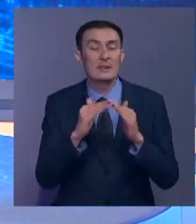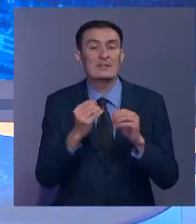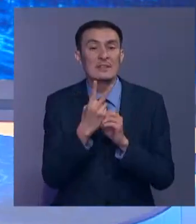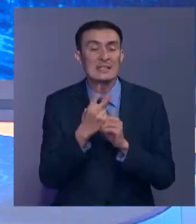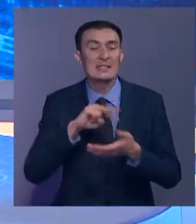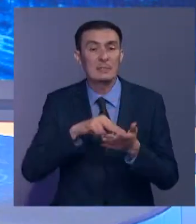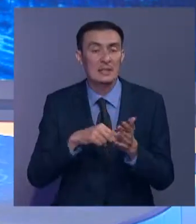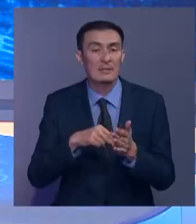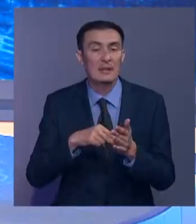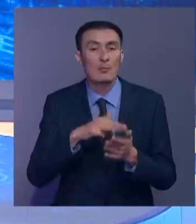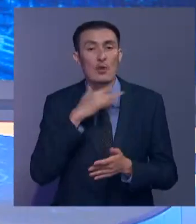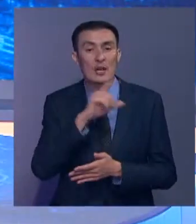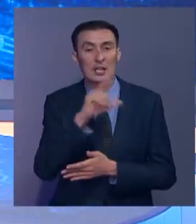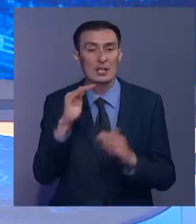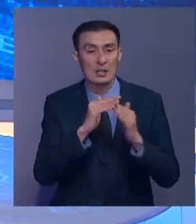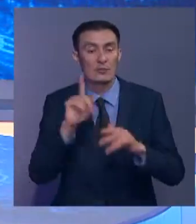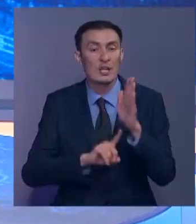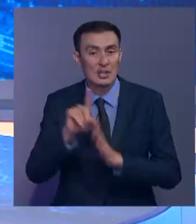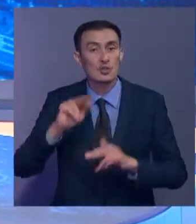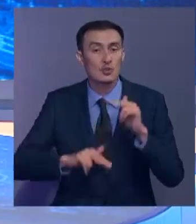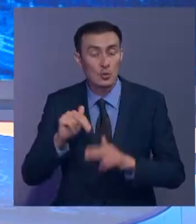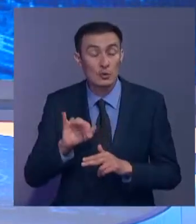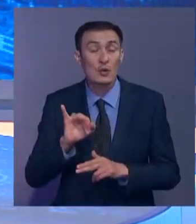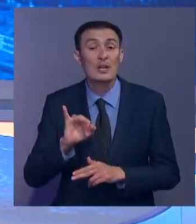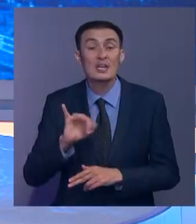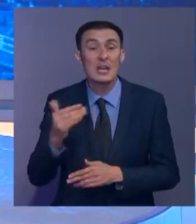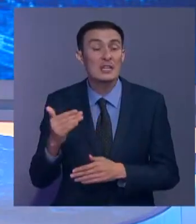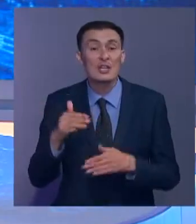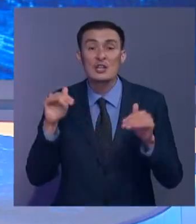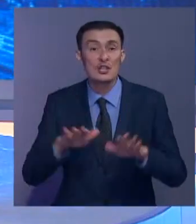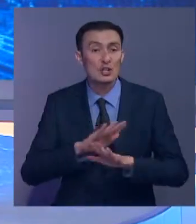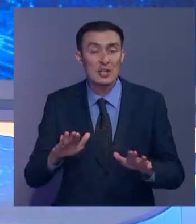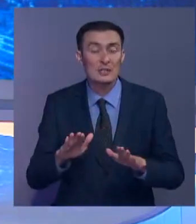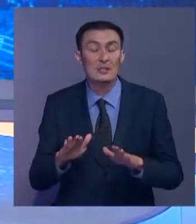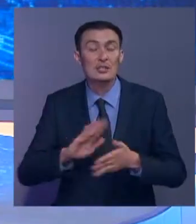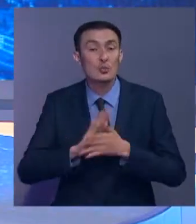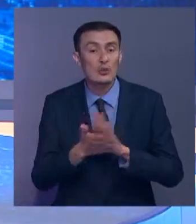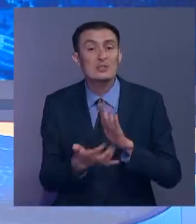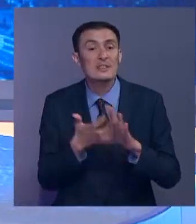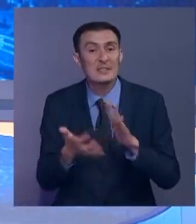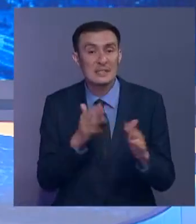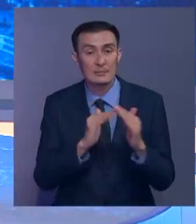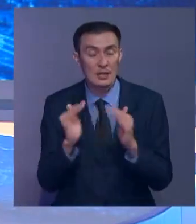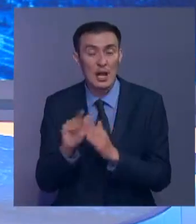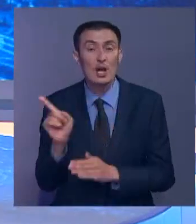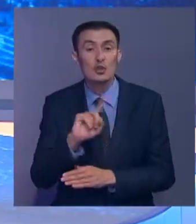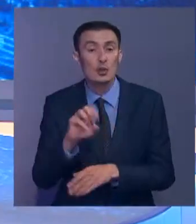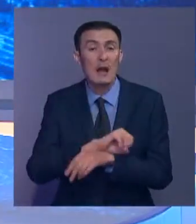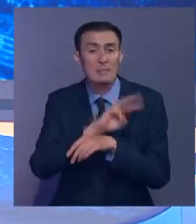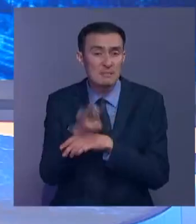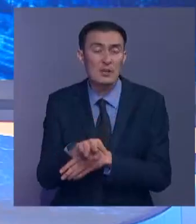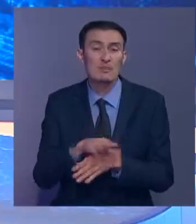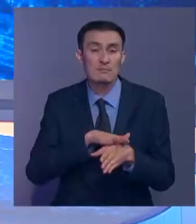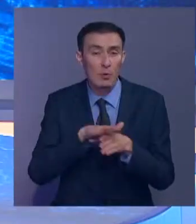12 запланированных уже возводят, но даже они не решат ситуацию с дефицитом жилья. Для того, чтобы